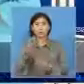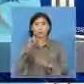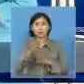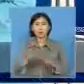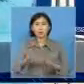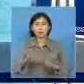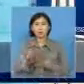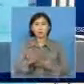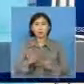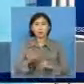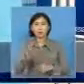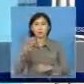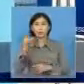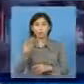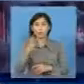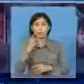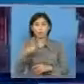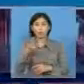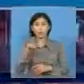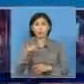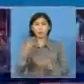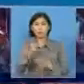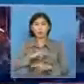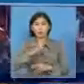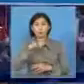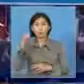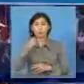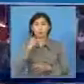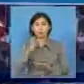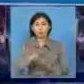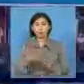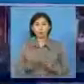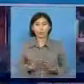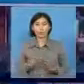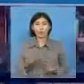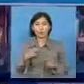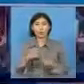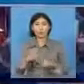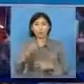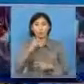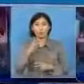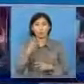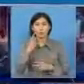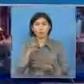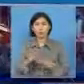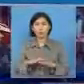әлемінде жүрсе де тынышсыздау қызметтің жүгін көтерген Светлананың еңбек жолы көпке үлгі. Өміріндегі кедергі мен қиындыққа